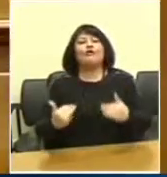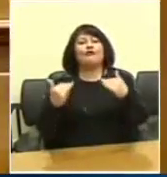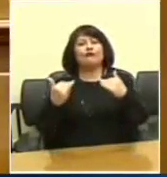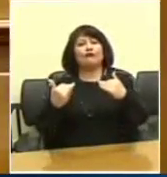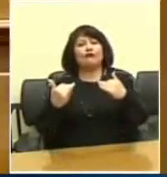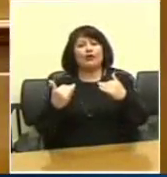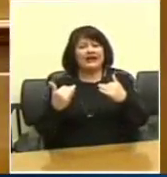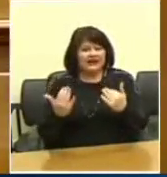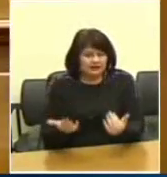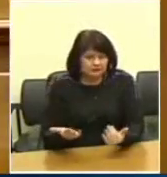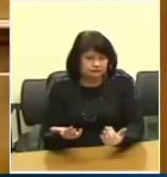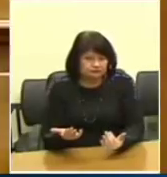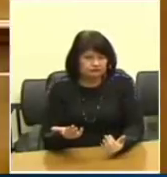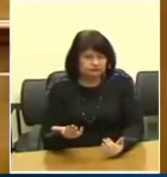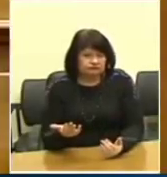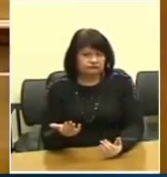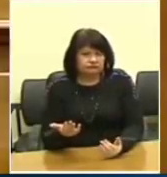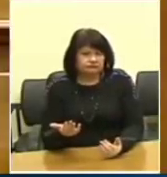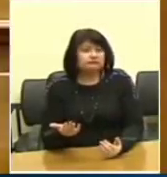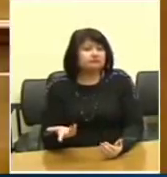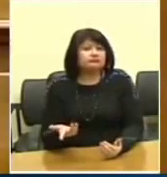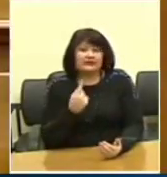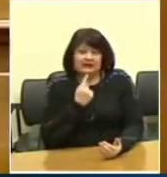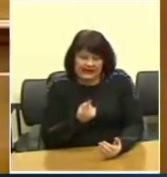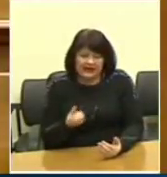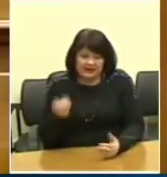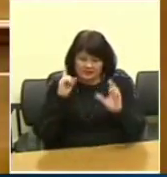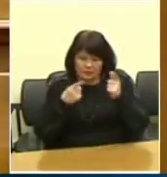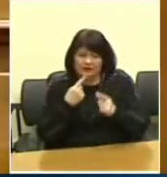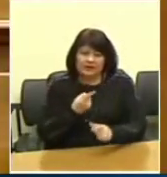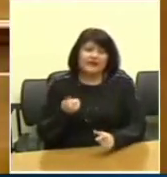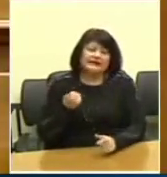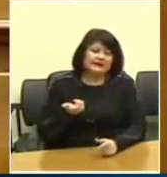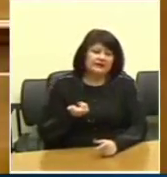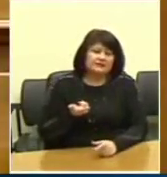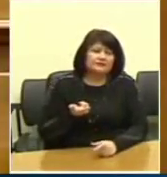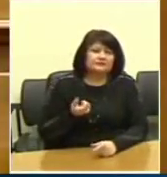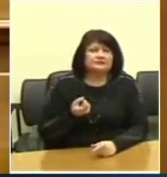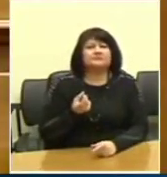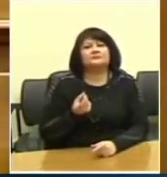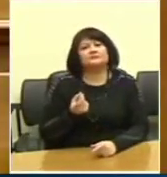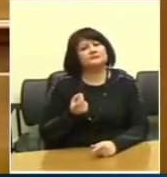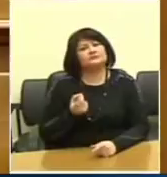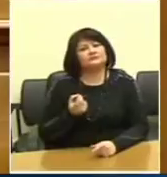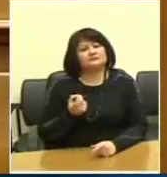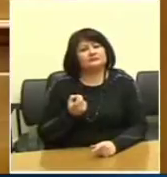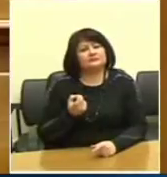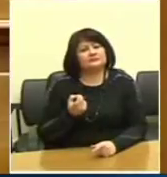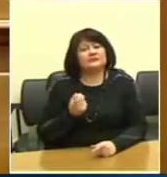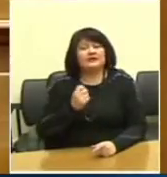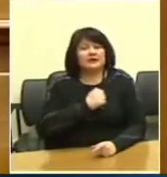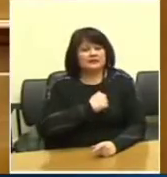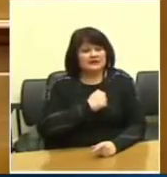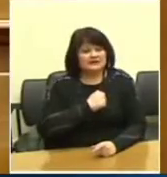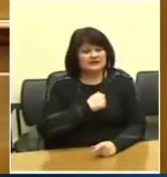και επειδή αυτό το άρθρο δεν είναι αναθεωρηταίο, λέει η Νέα Δημοκρατία, ότι αυτό σημαίνει ότι πλέον πρέπει να θεωρήσουμε